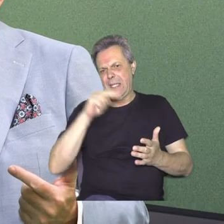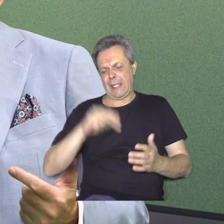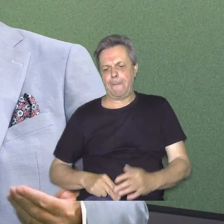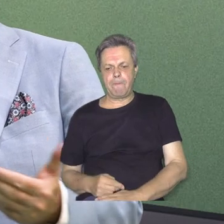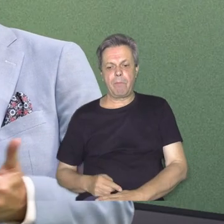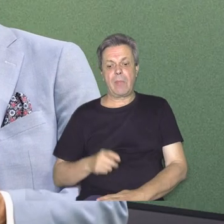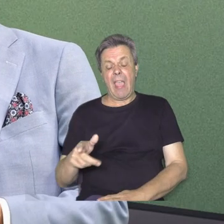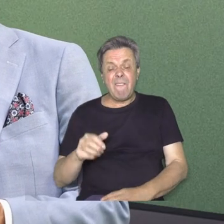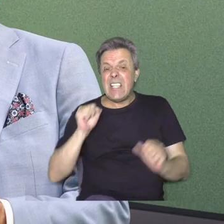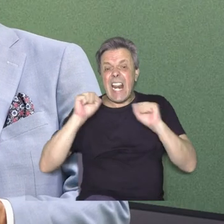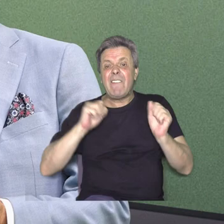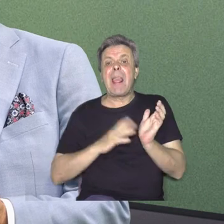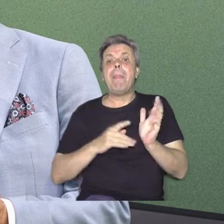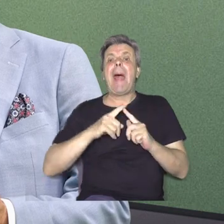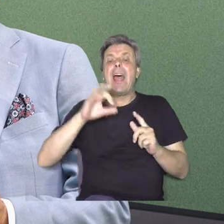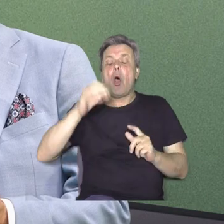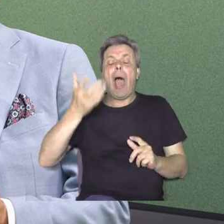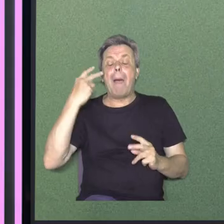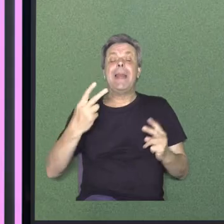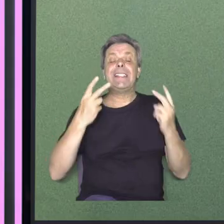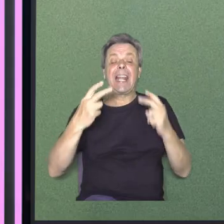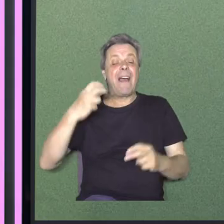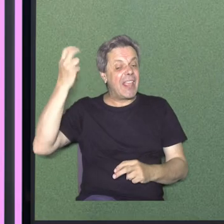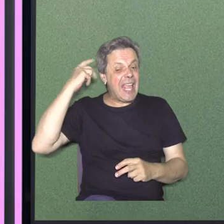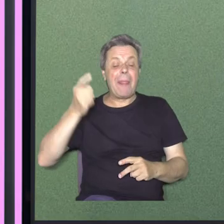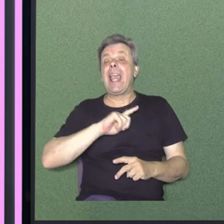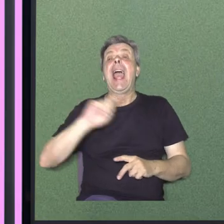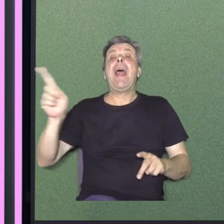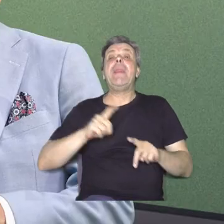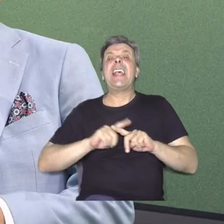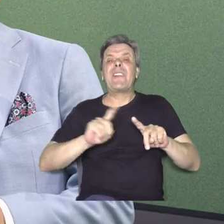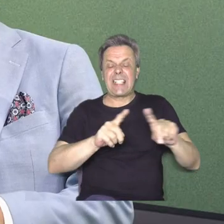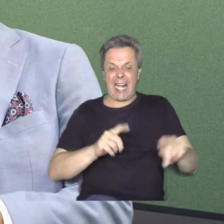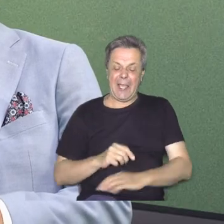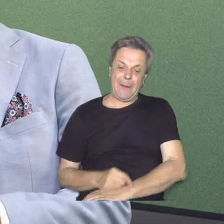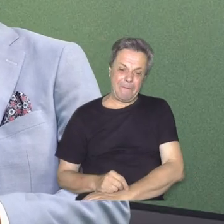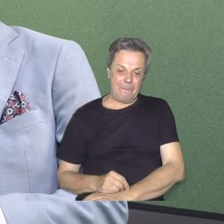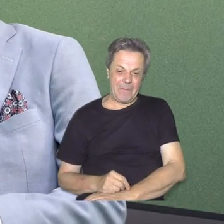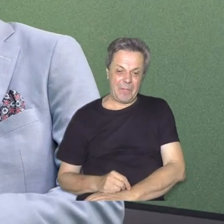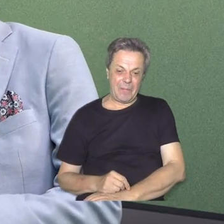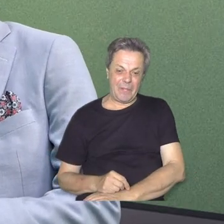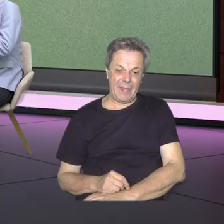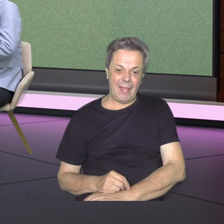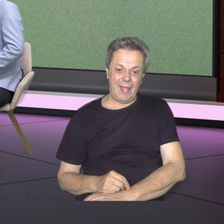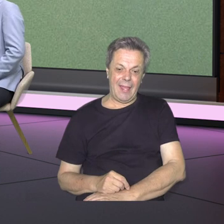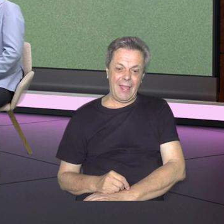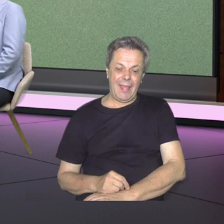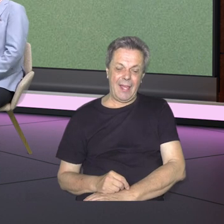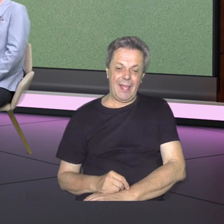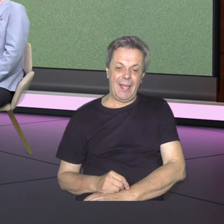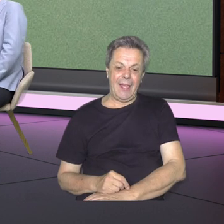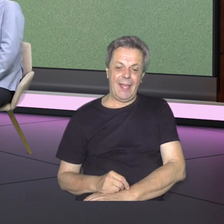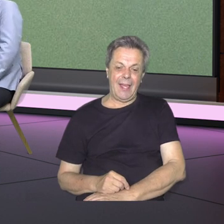NATO, a bili ste glavni tajnik nesvrstanih. Da, da. Doktor Jekyll i Hyde.